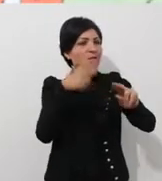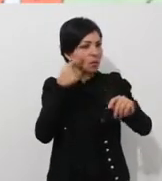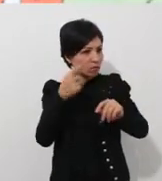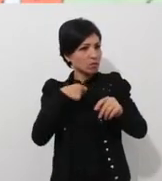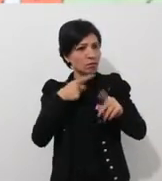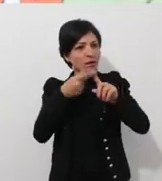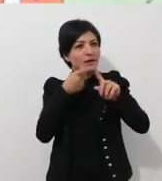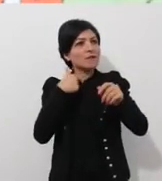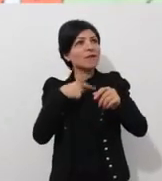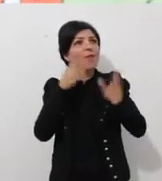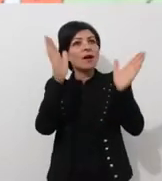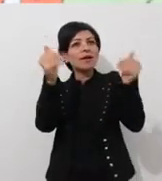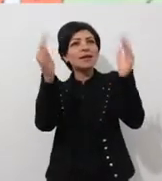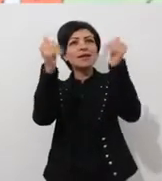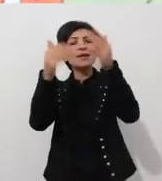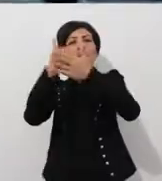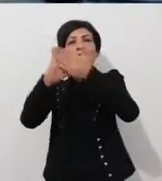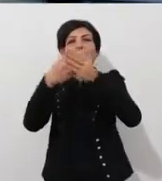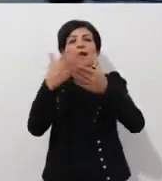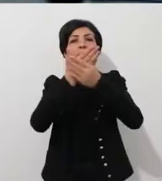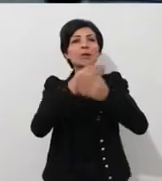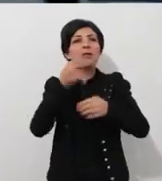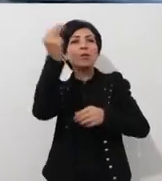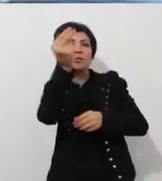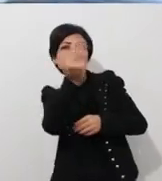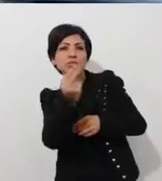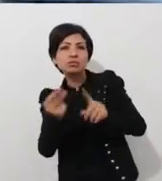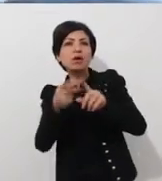المدرسه برشا في الالوان خاطر ديجا تزينت وكل.